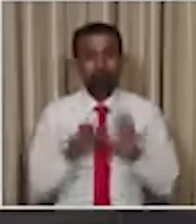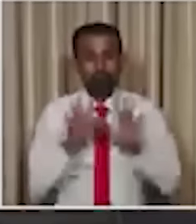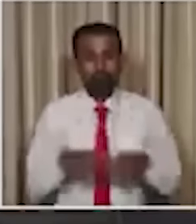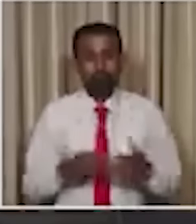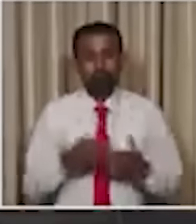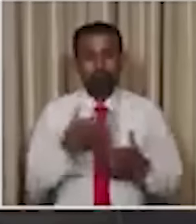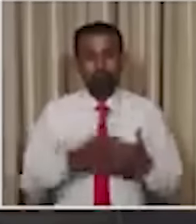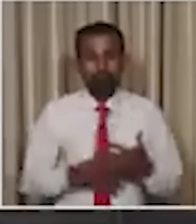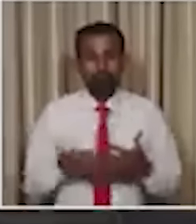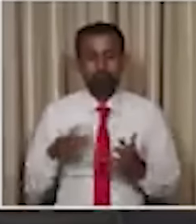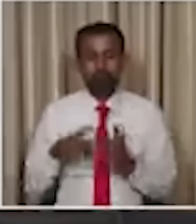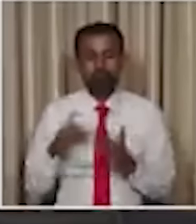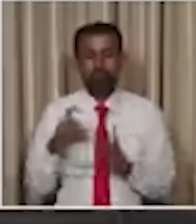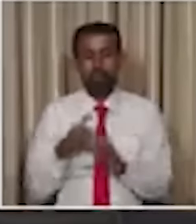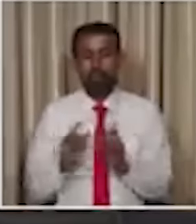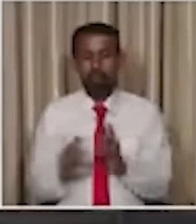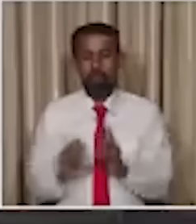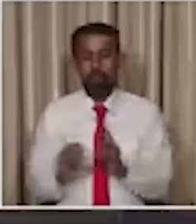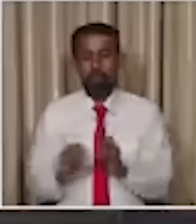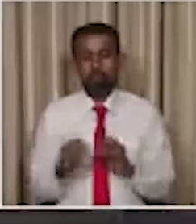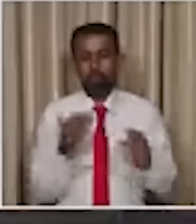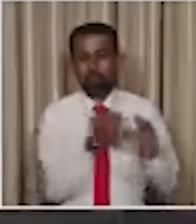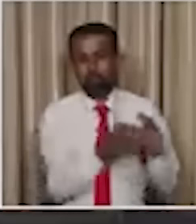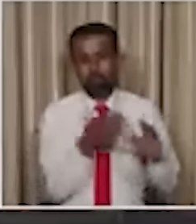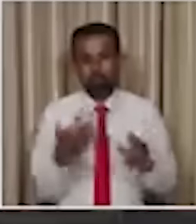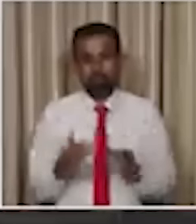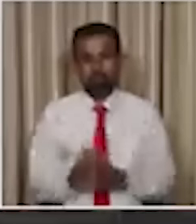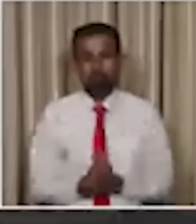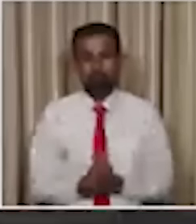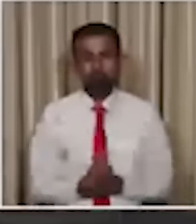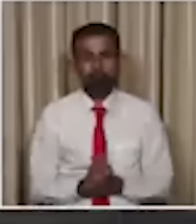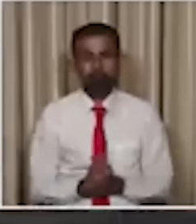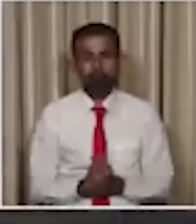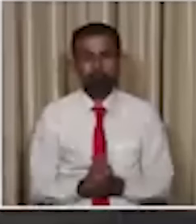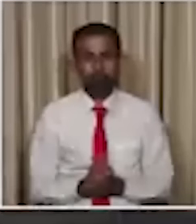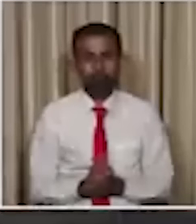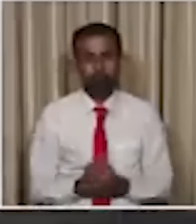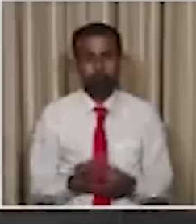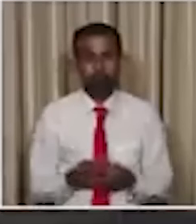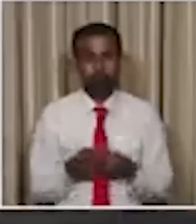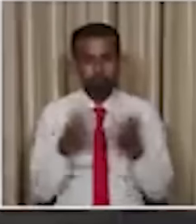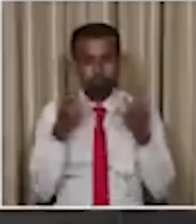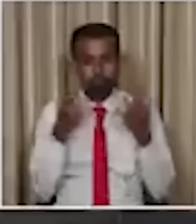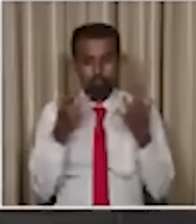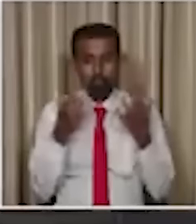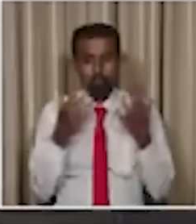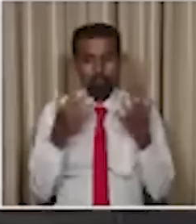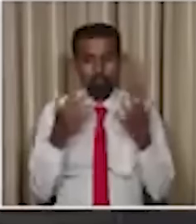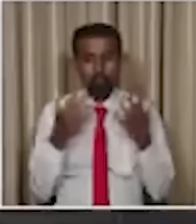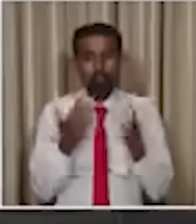වාර්තාව අපරාධ පරීක්ෂණ දෙපාර්තමේන්තුව වෙත යොමු කර ඇත. මෙම ප්‍රහාර මාලාවෙන් ඇමරිකානු